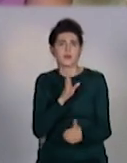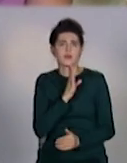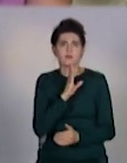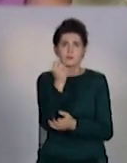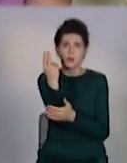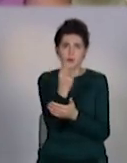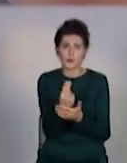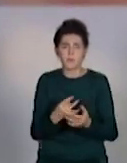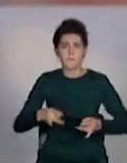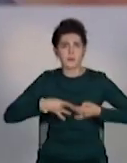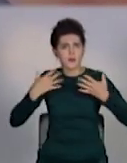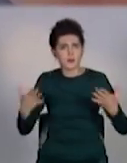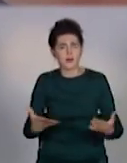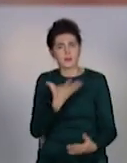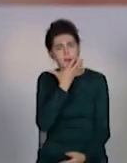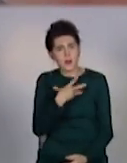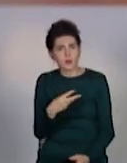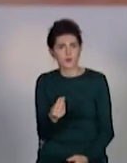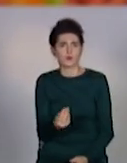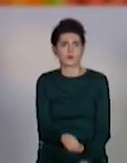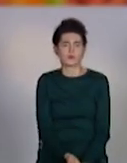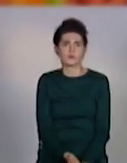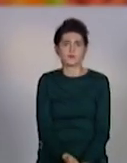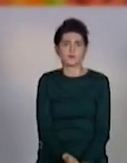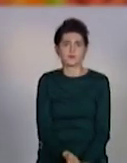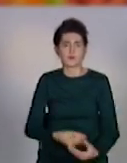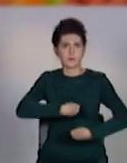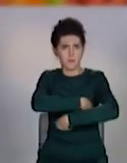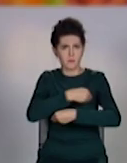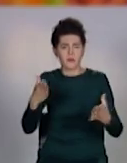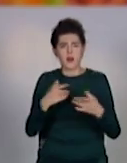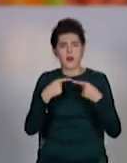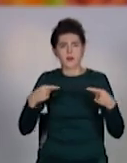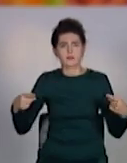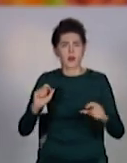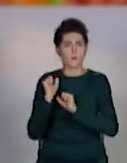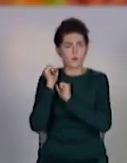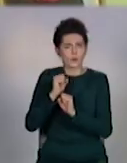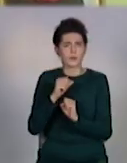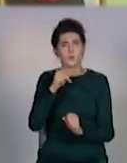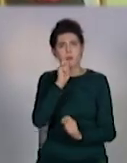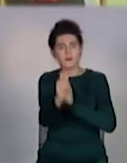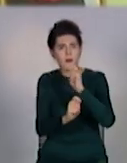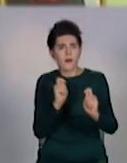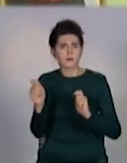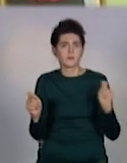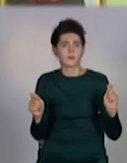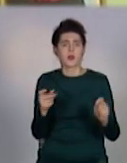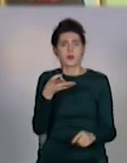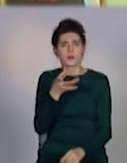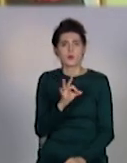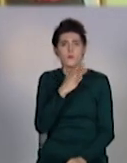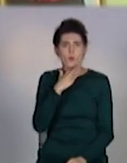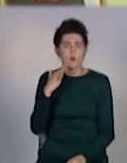до свята. Дед Мороз йде роздавати подарки. От сказочна така картина. А на видноті